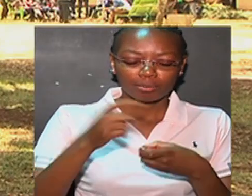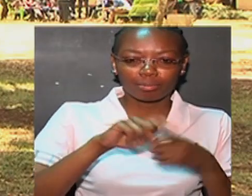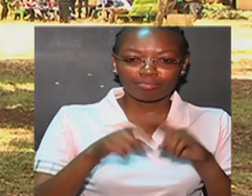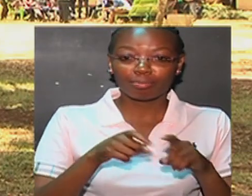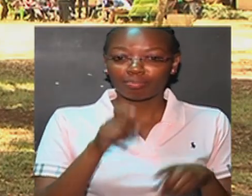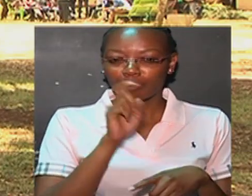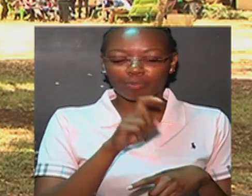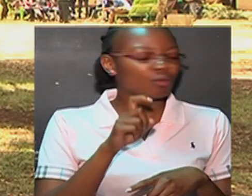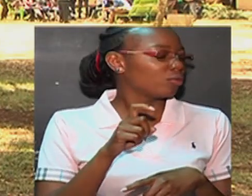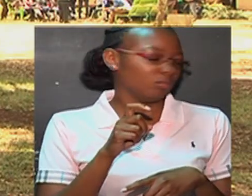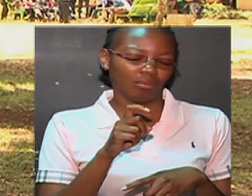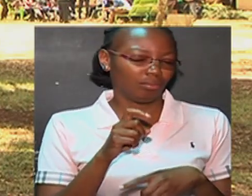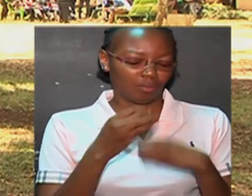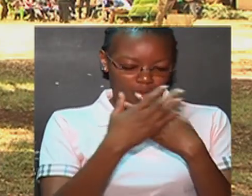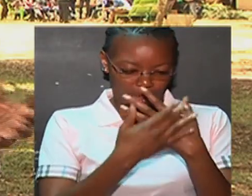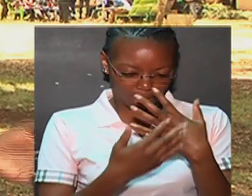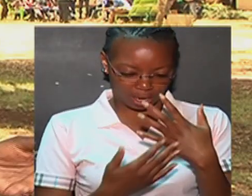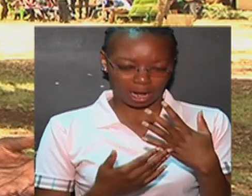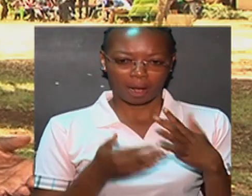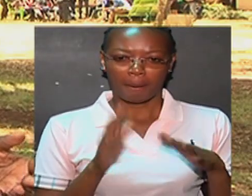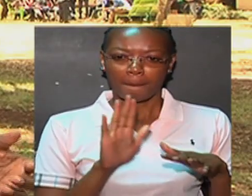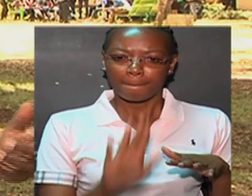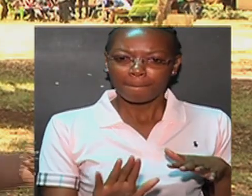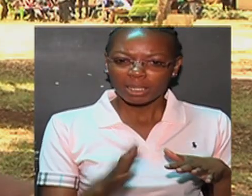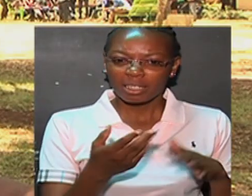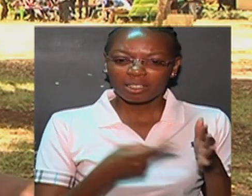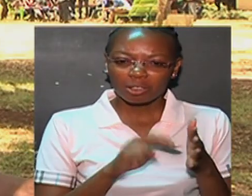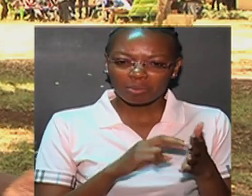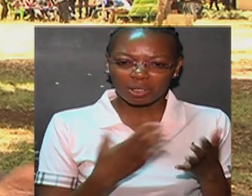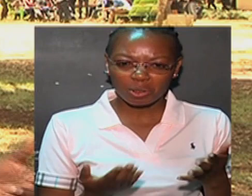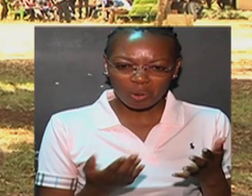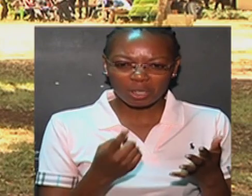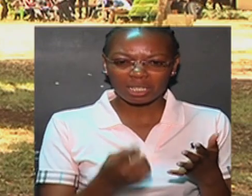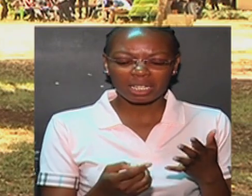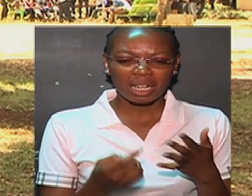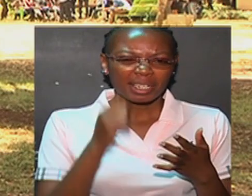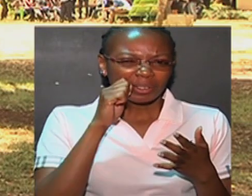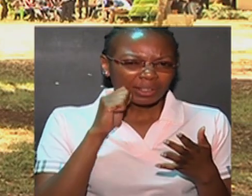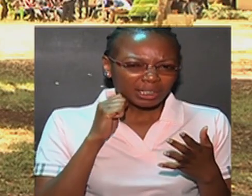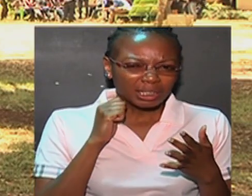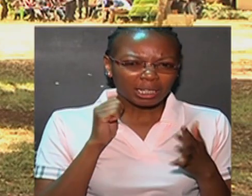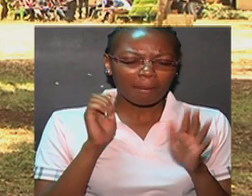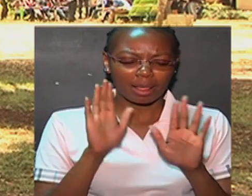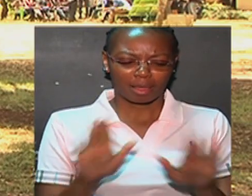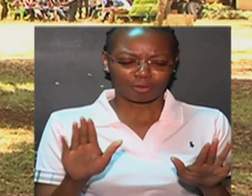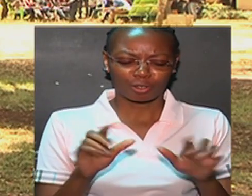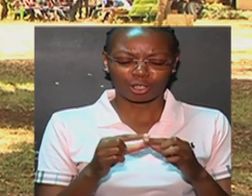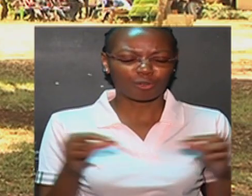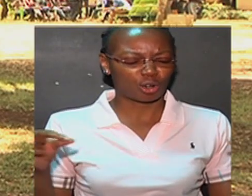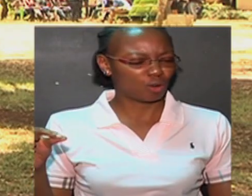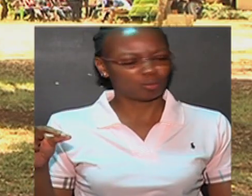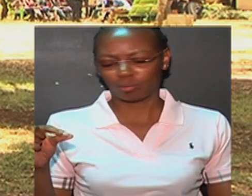nyama, chances ya hiyo nyama kuharibika kwa haraka sana iko juu. Ndiyo manake